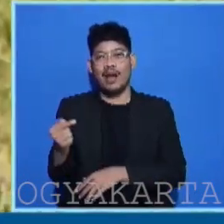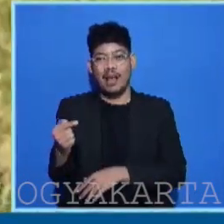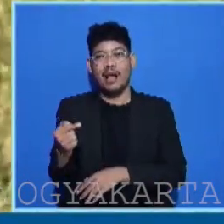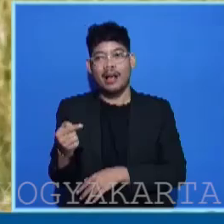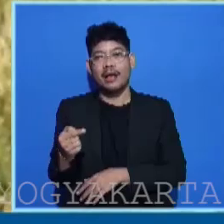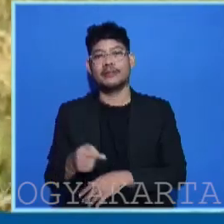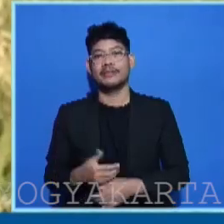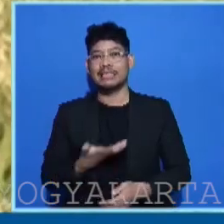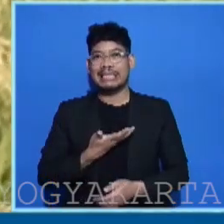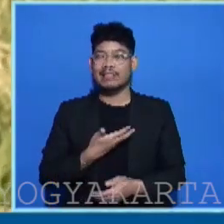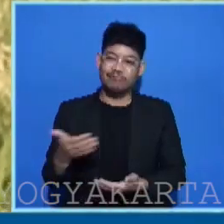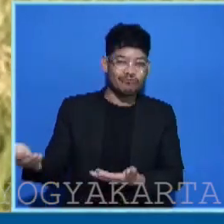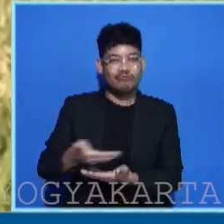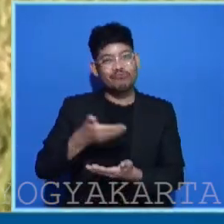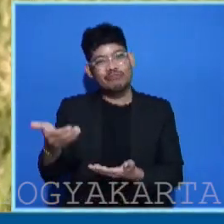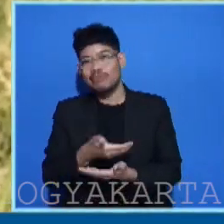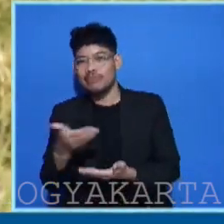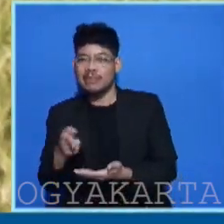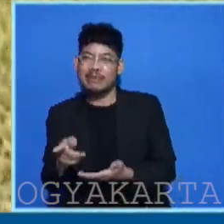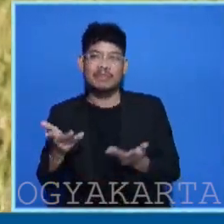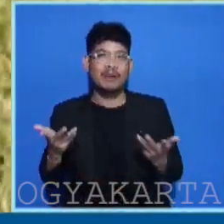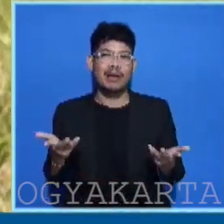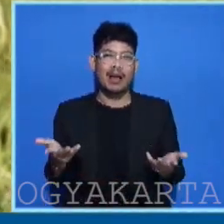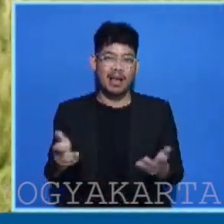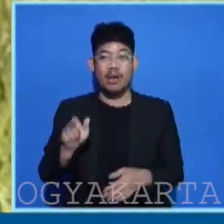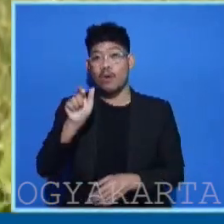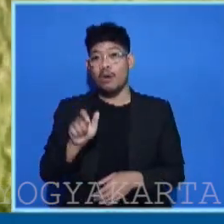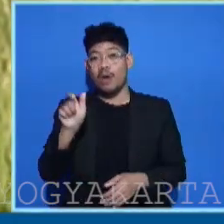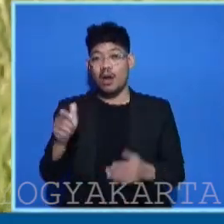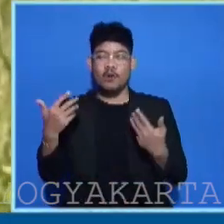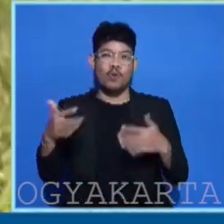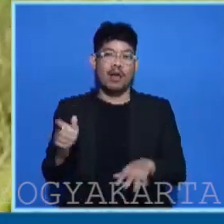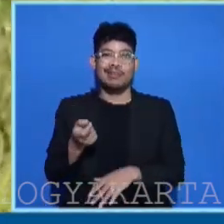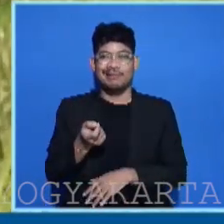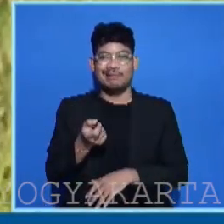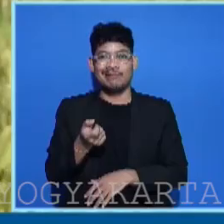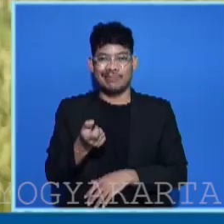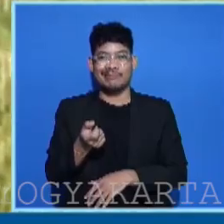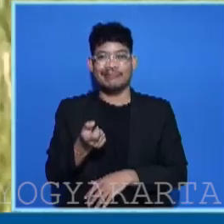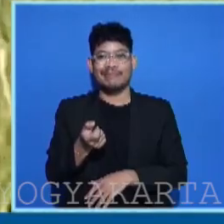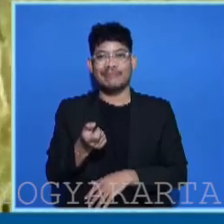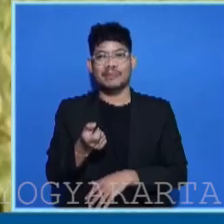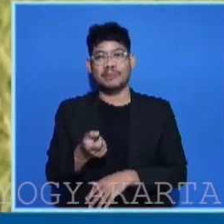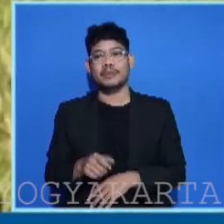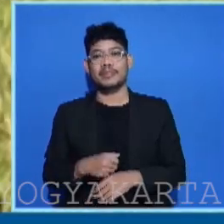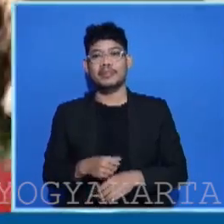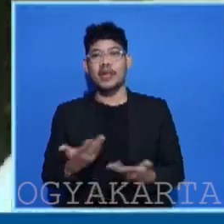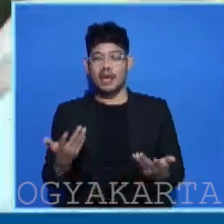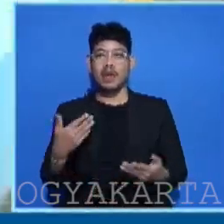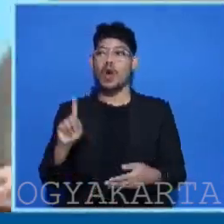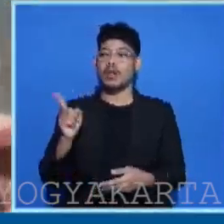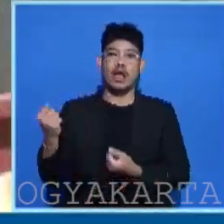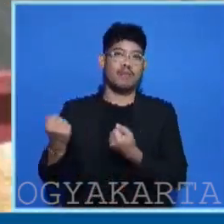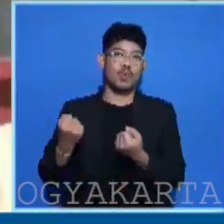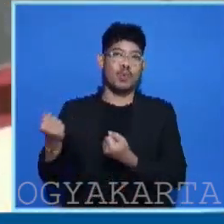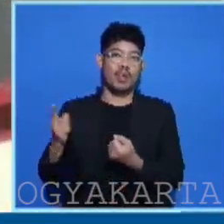pantun. Nguningani saya sudanipun tenaga panen kalawau ginakaken piranti lan mesin panen utawi ingkang